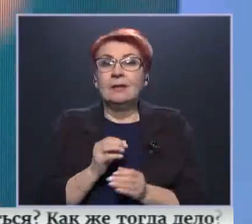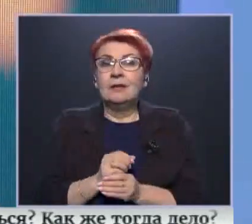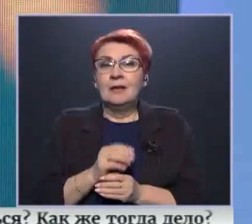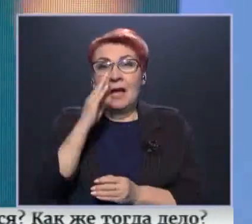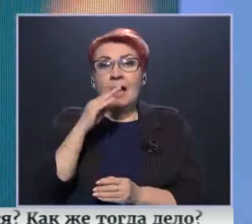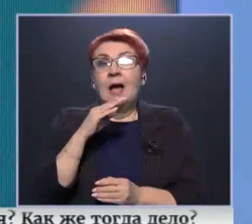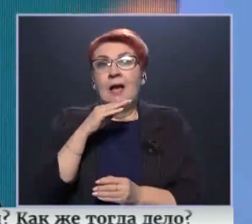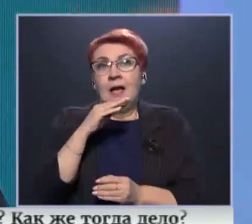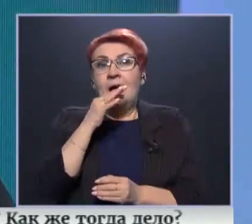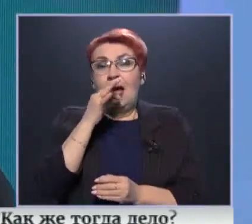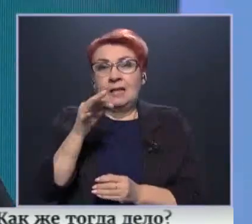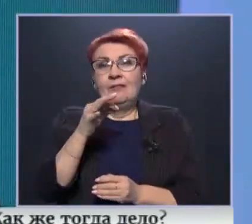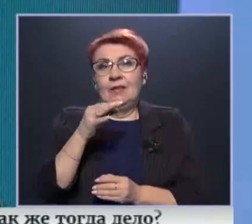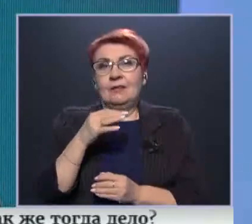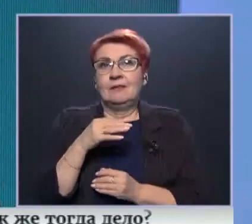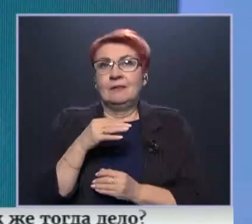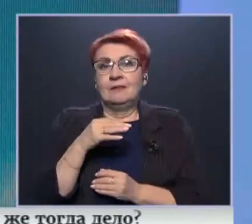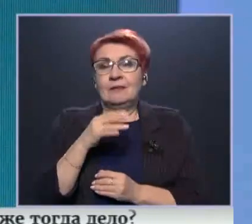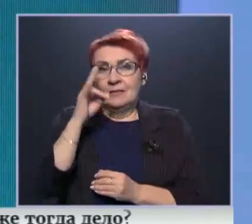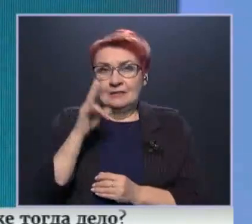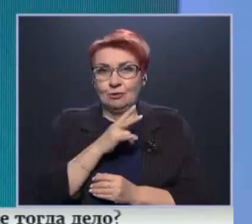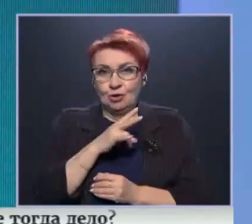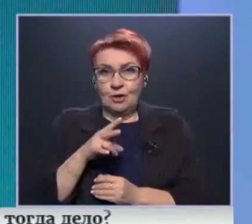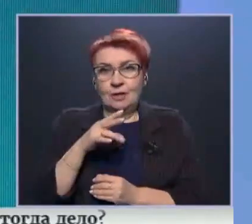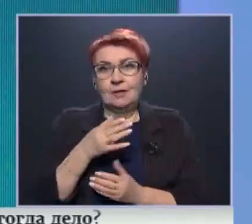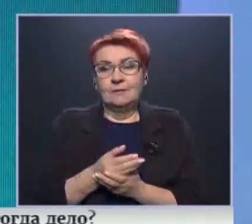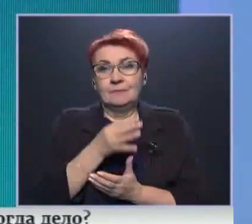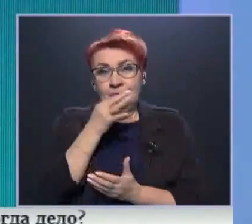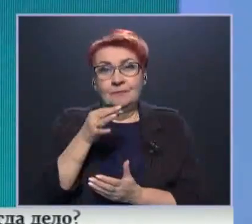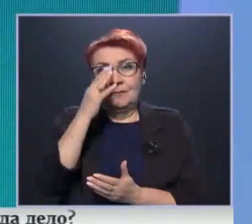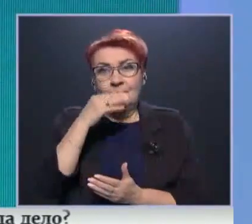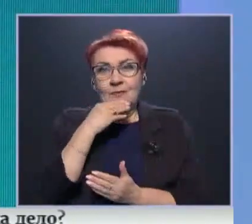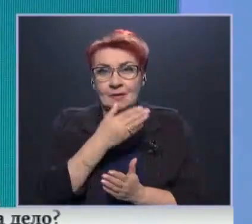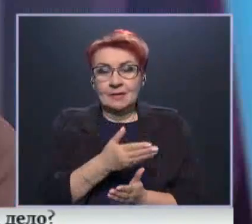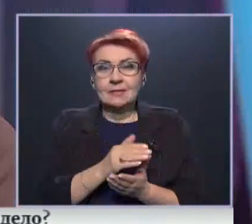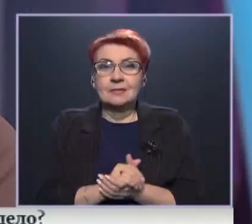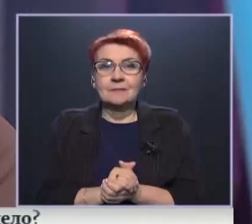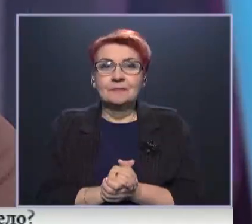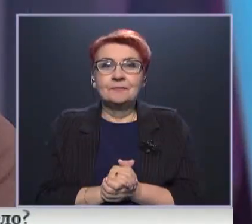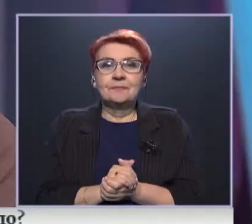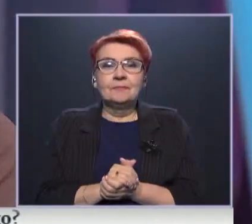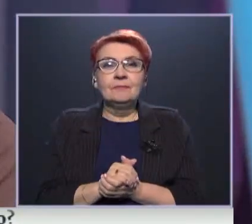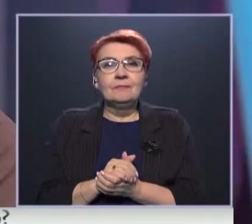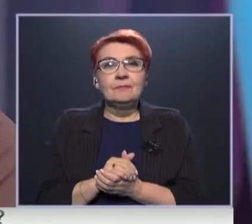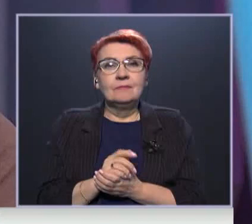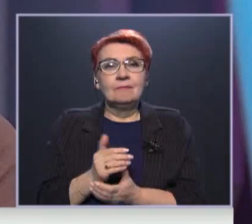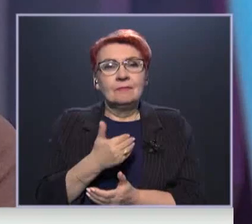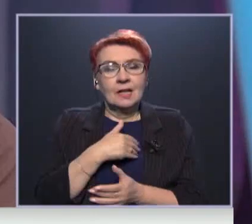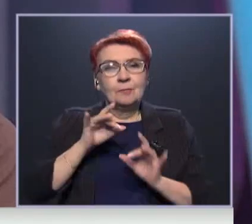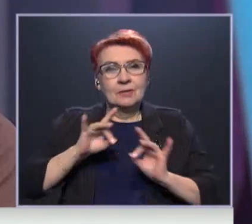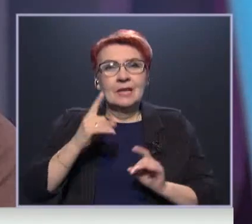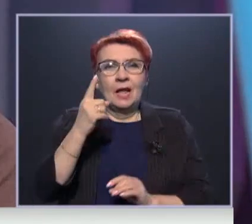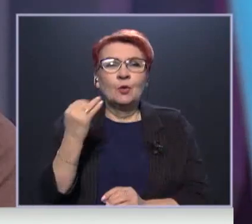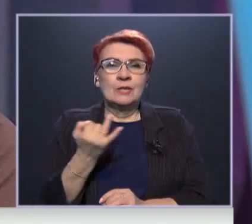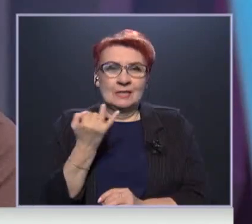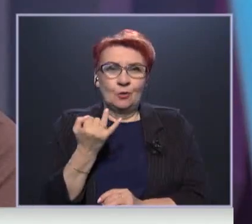молитва. Вот. Второй вопрос, как это знак для ангелов. На эту тему мне хотелось бы рассказать одну